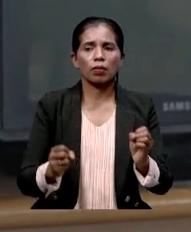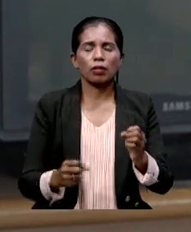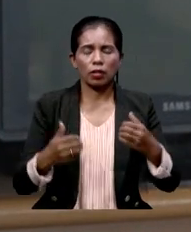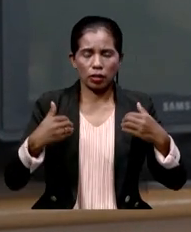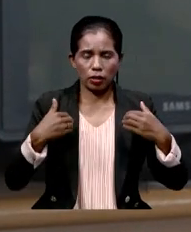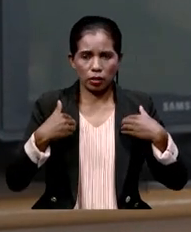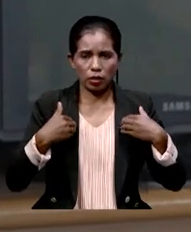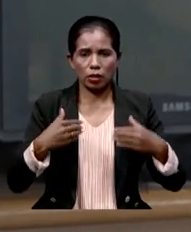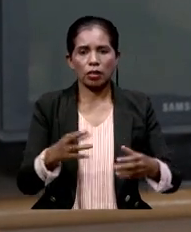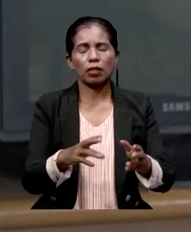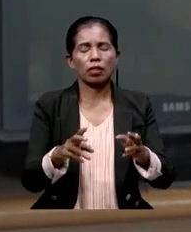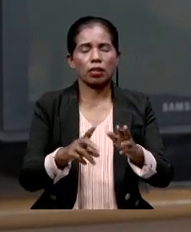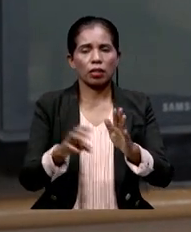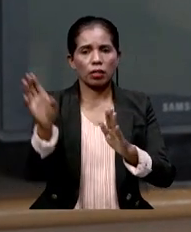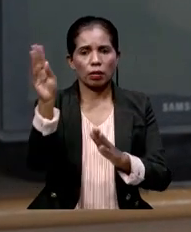modelu ida.